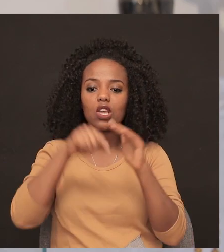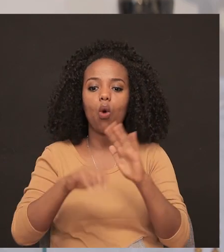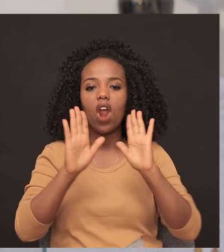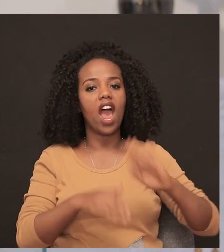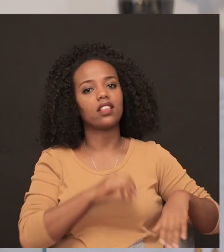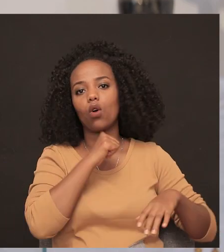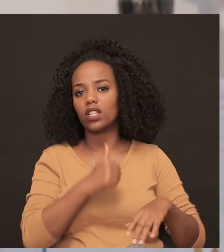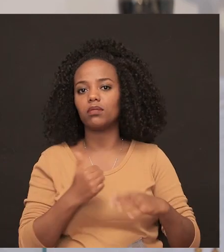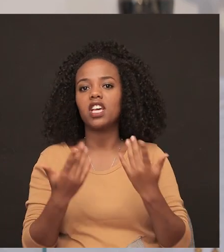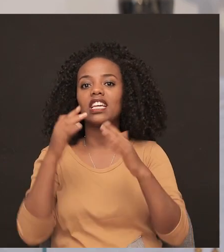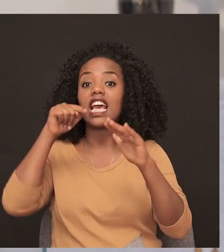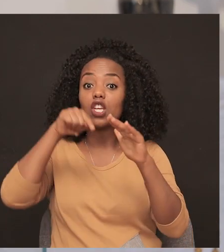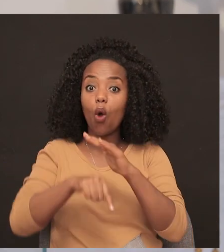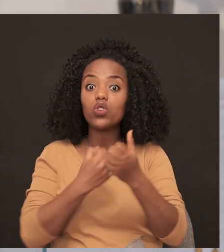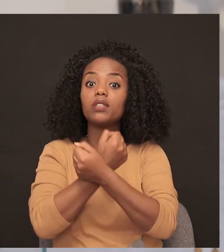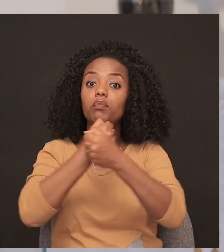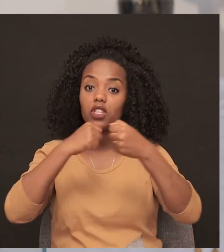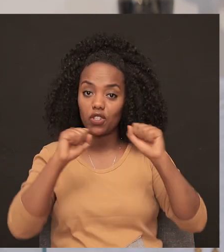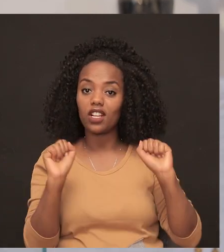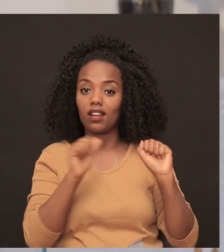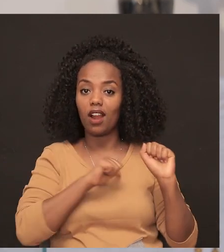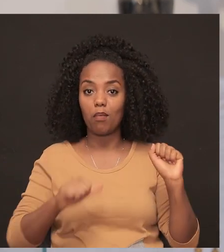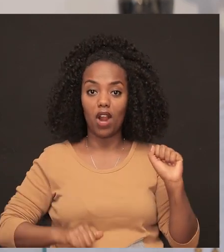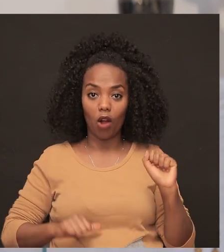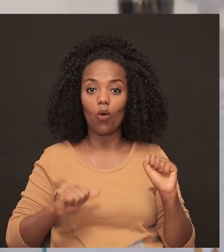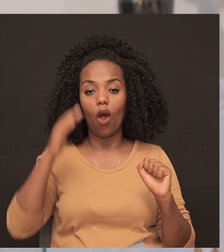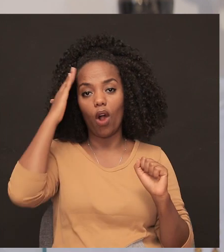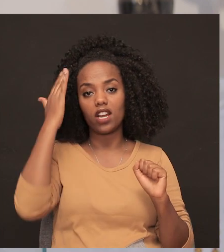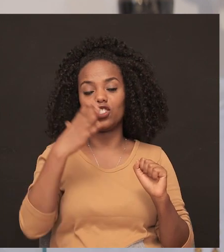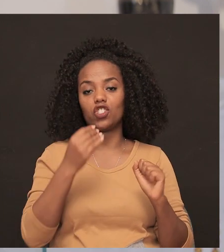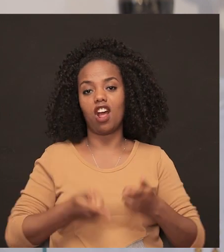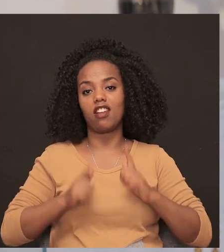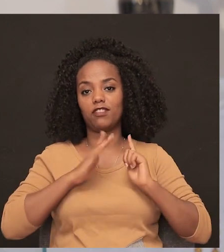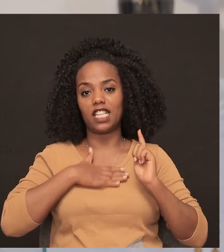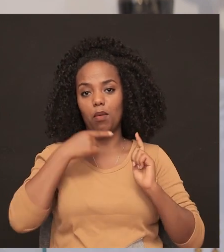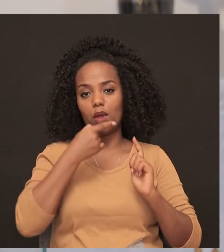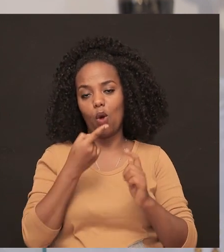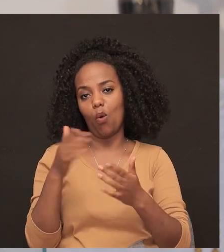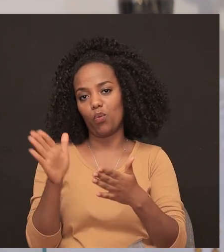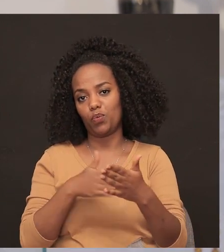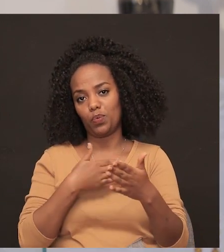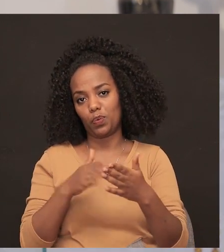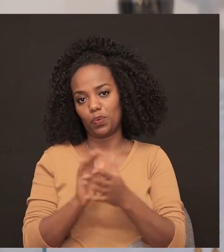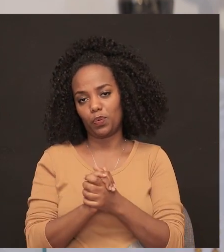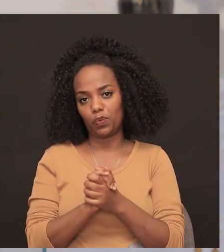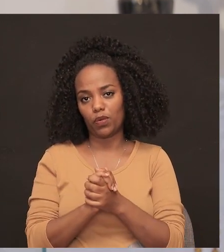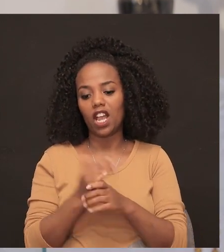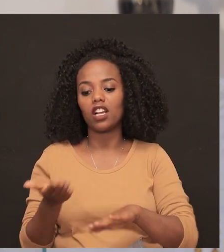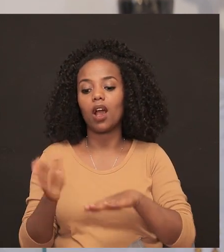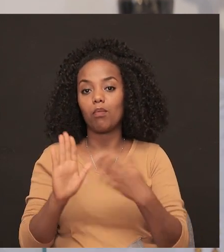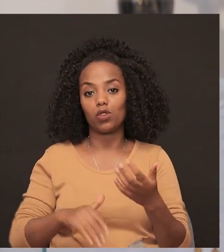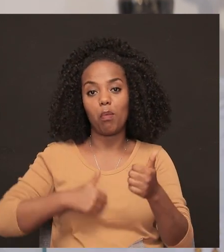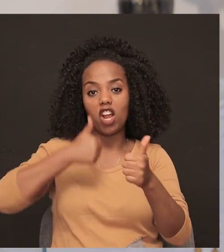ይልቁንም ከሲኦል ይቤዣታል፣ አምላኳን አውቃለችና ነፍሴ ብለው ዘመሩ። ከሞት